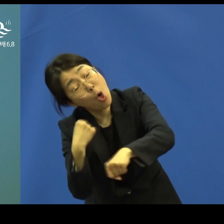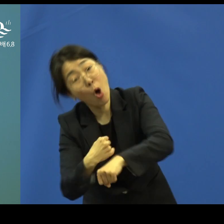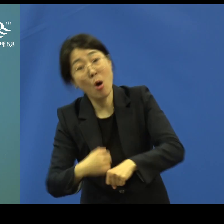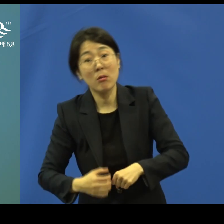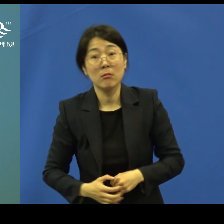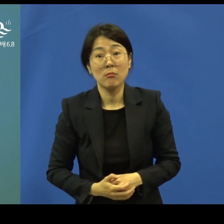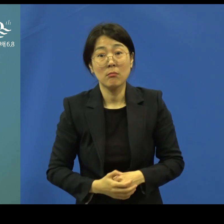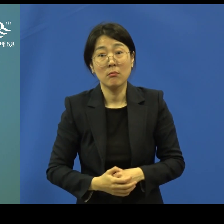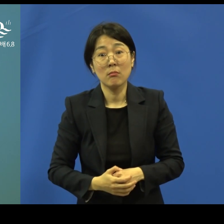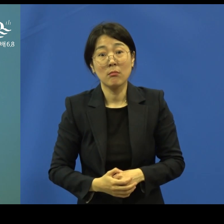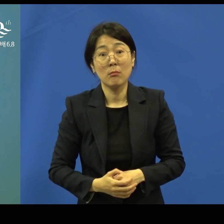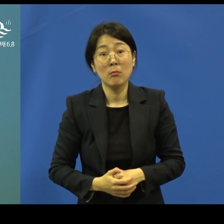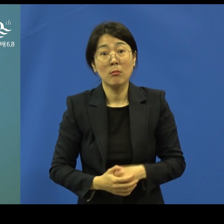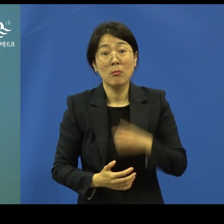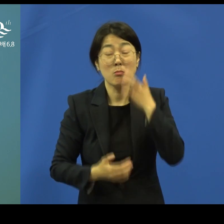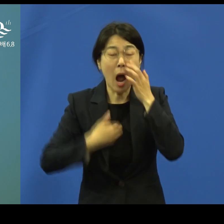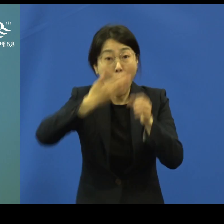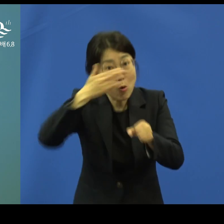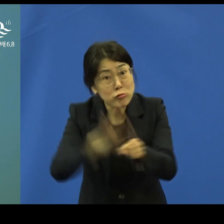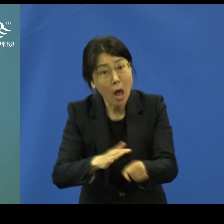이게 무섭다는 거예요.